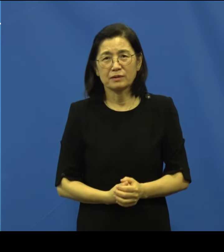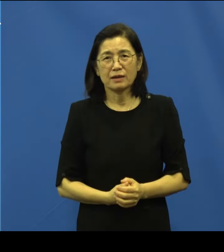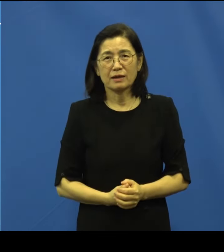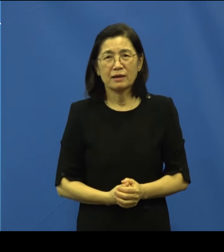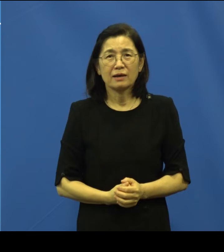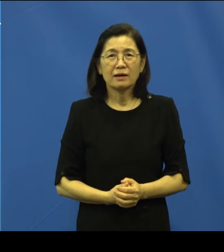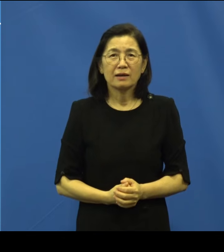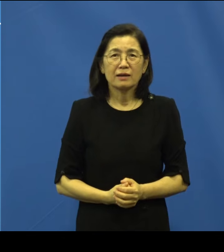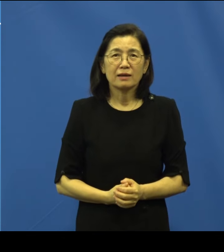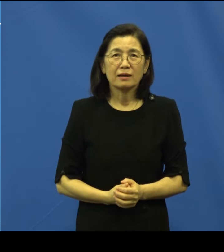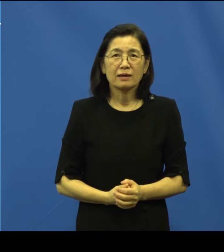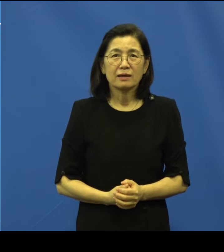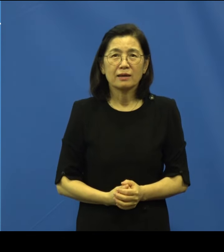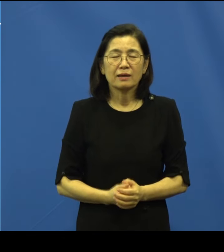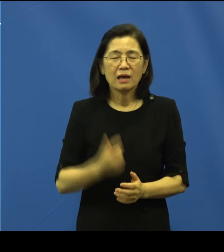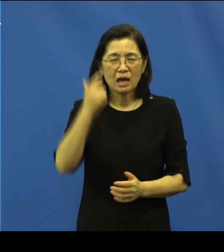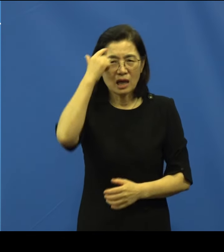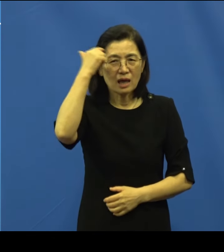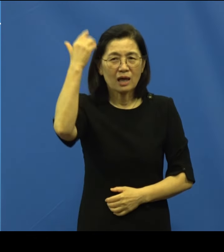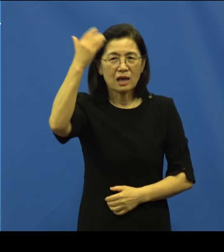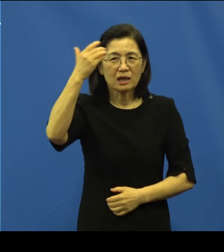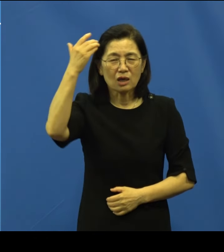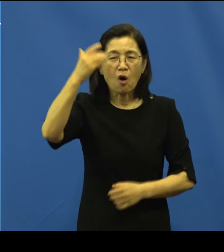것이 아니라 눈이 열리는 거예요.